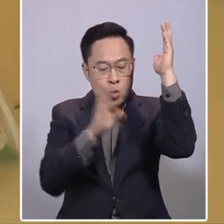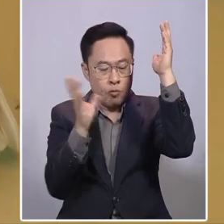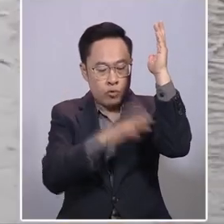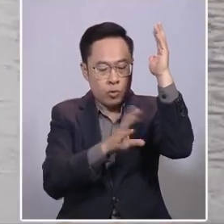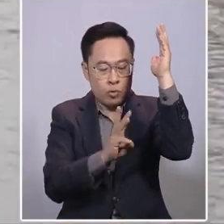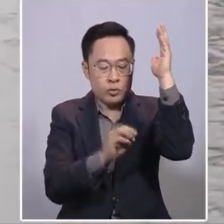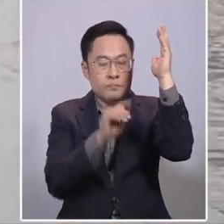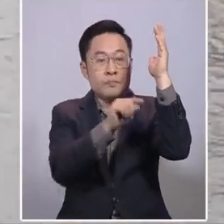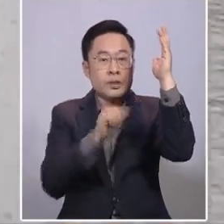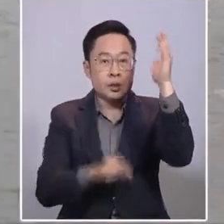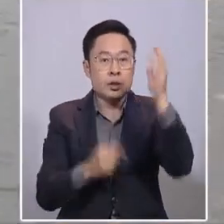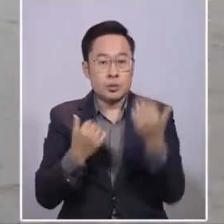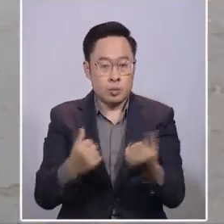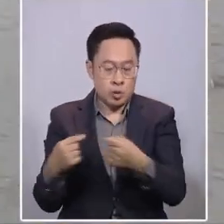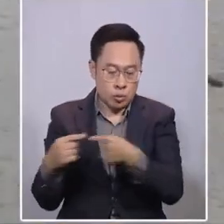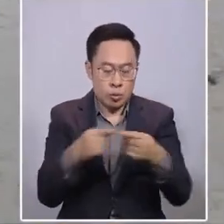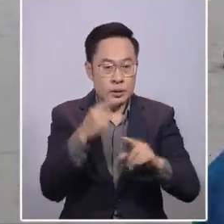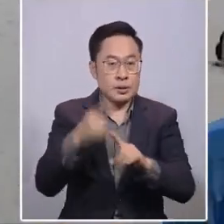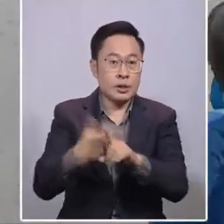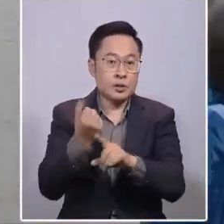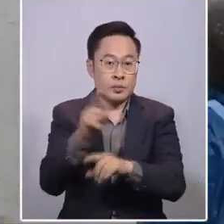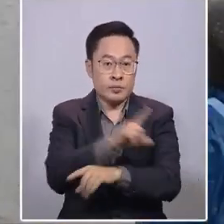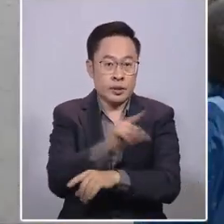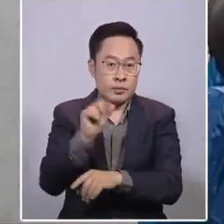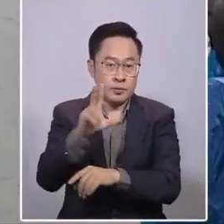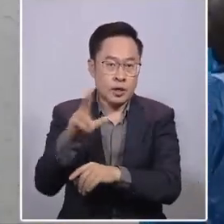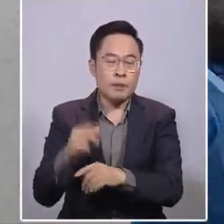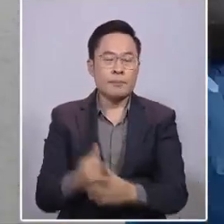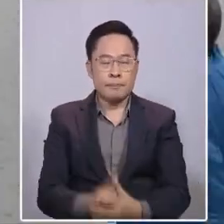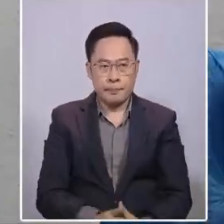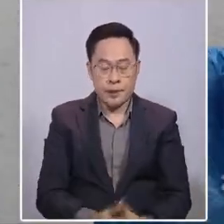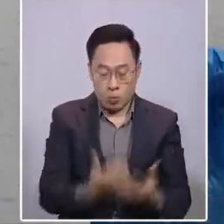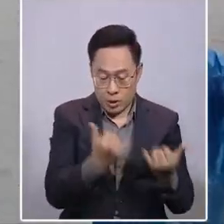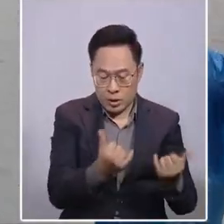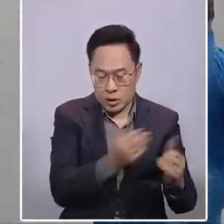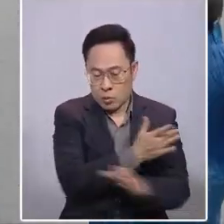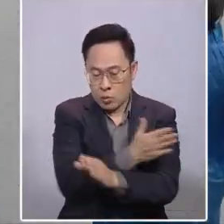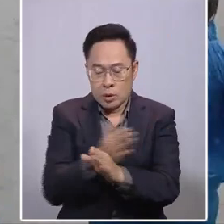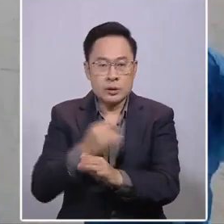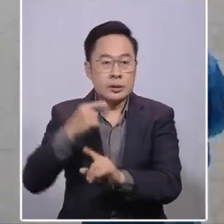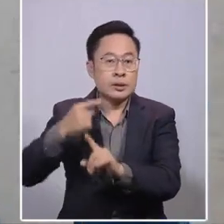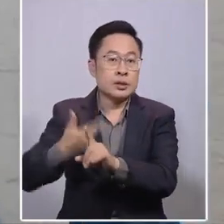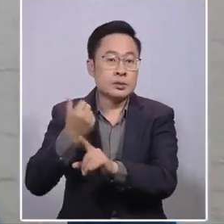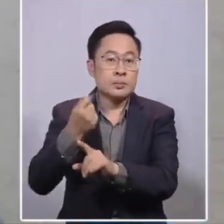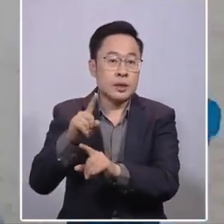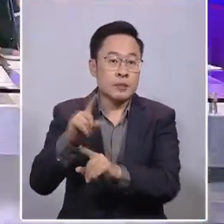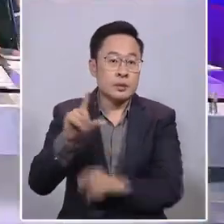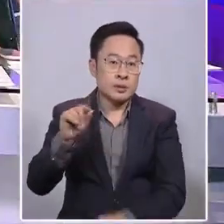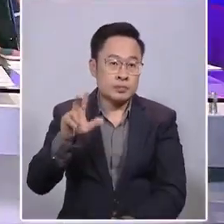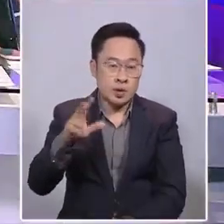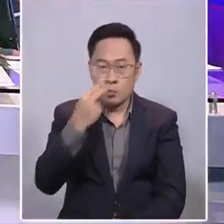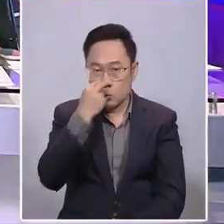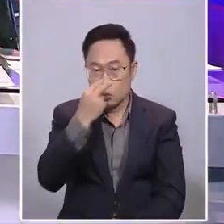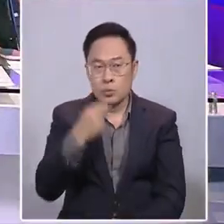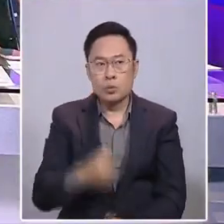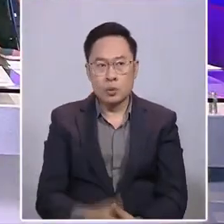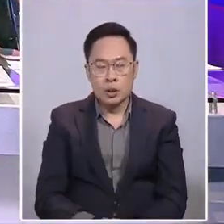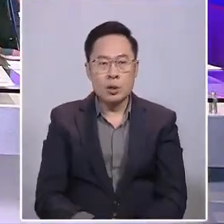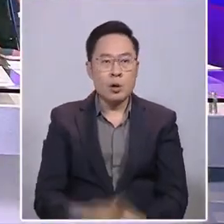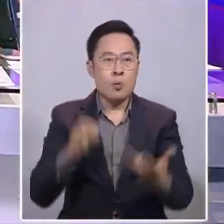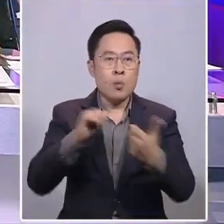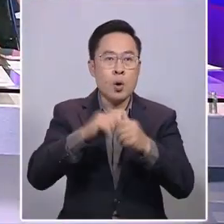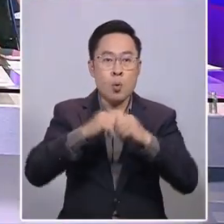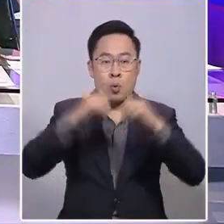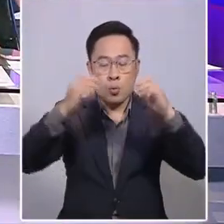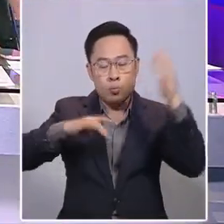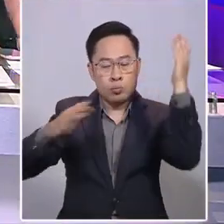ที่23พฤศจิกายนนี้ยังไงก็ต้องเฝ้าระวังแล้วก็ติดตามข่าวจากกรมอุตุอย่างต่อเนื่องนะครับ โดยเฉพาะเรื่องของคลื่นลมทะ